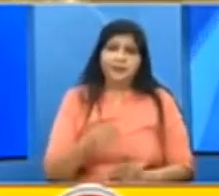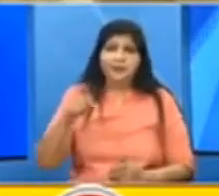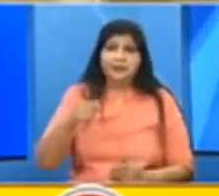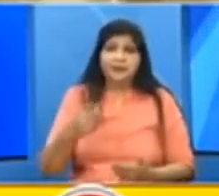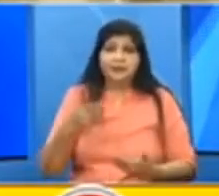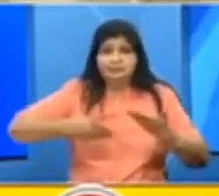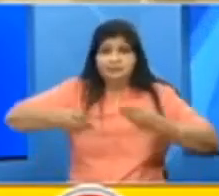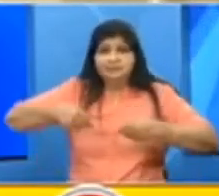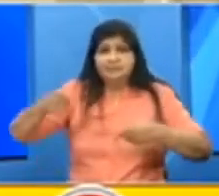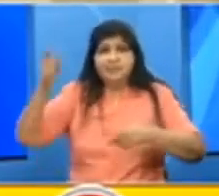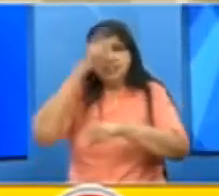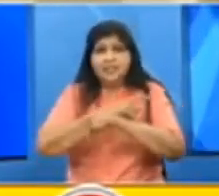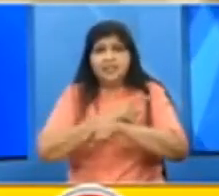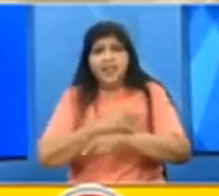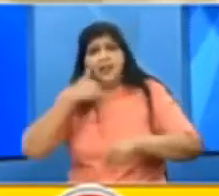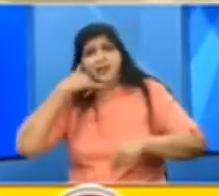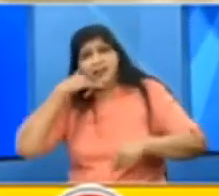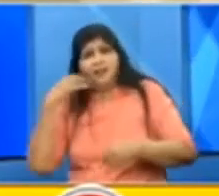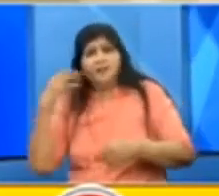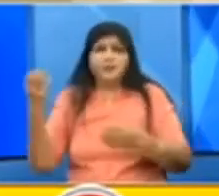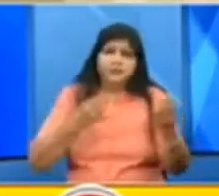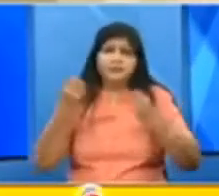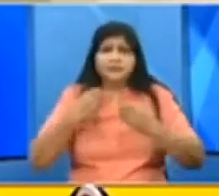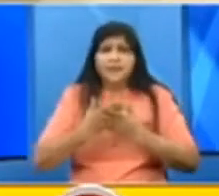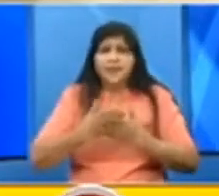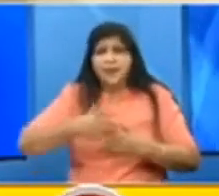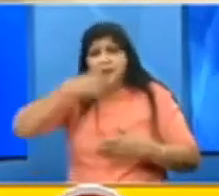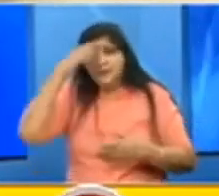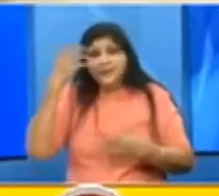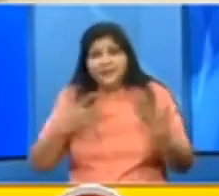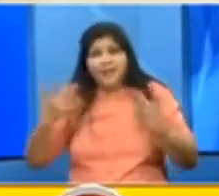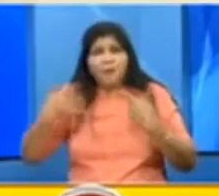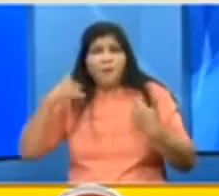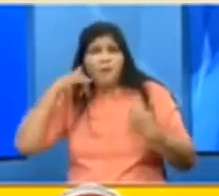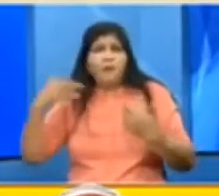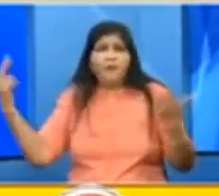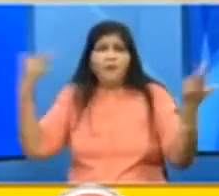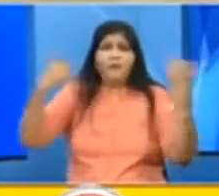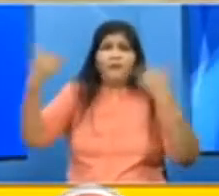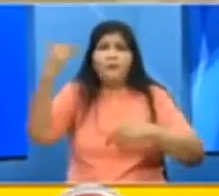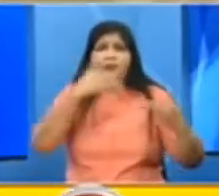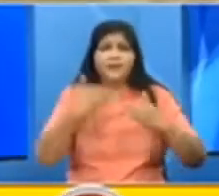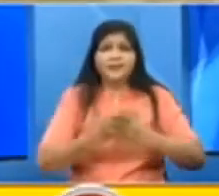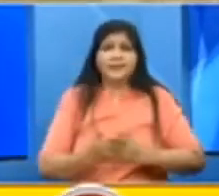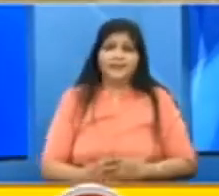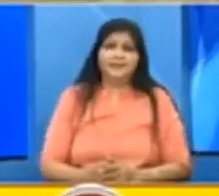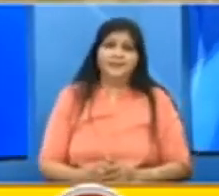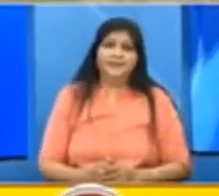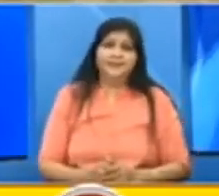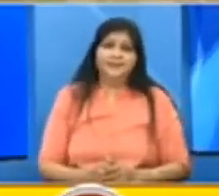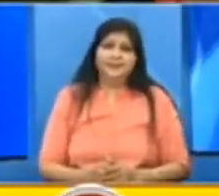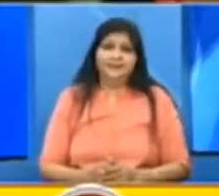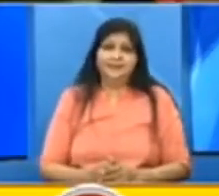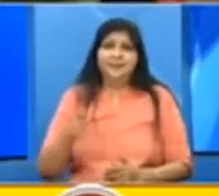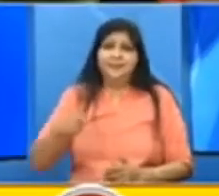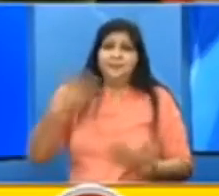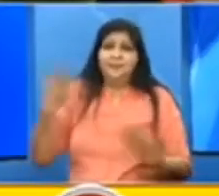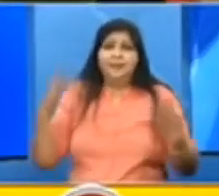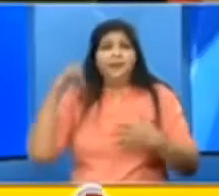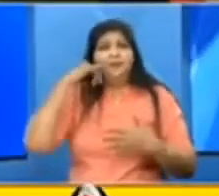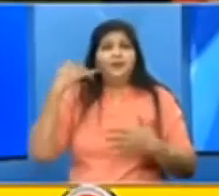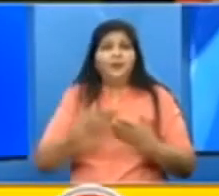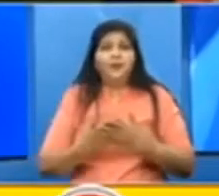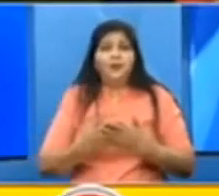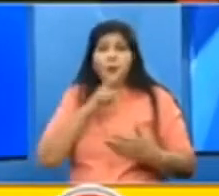इन दिनों टेलीफोन लेते लेते भी आप थक गई होगी, इतने सारे लोगों के फोन आते होंगे। जी सर। और जो लोग